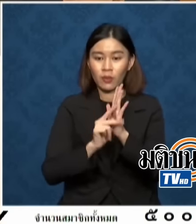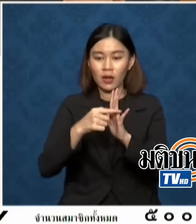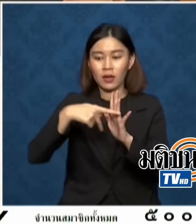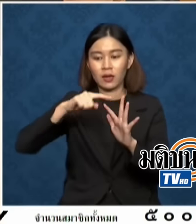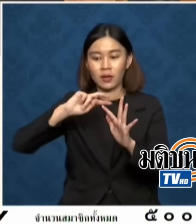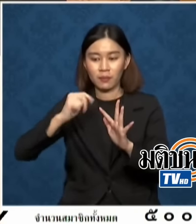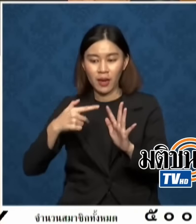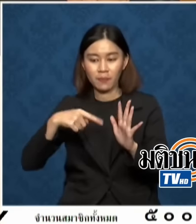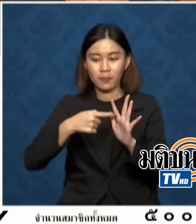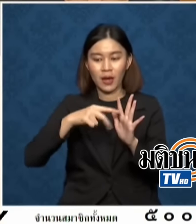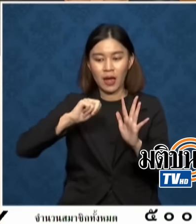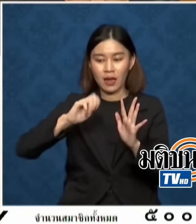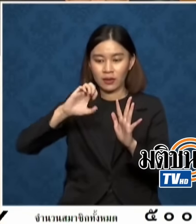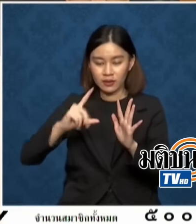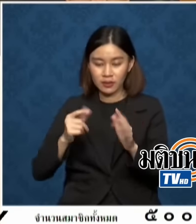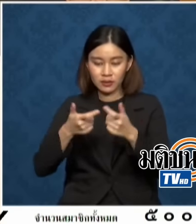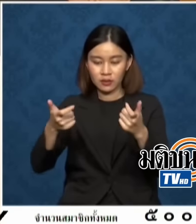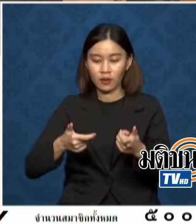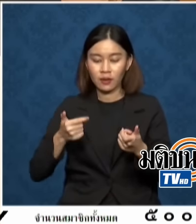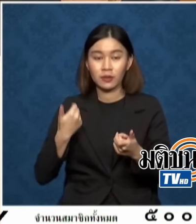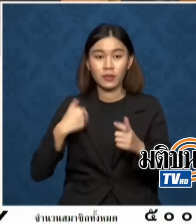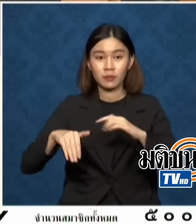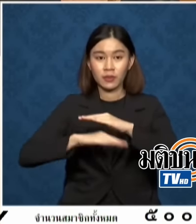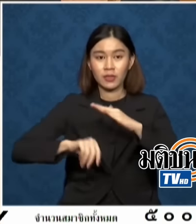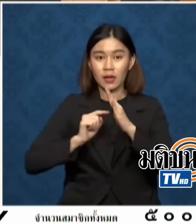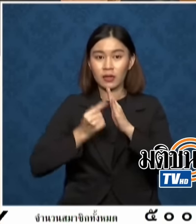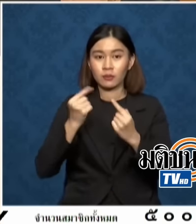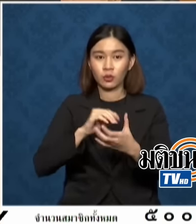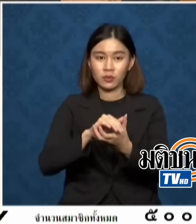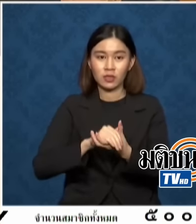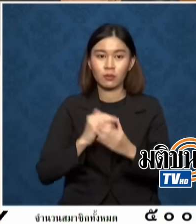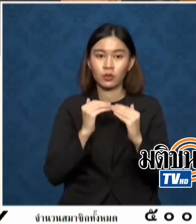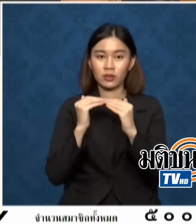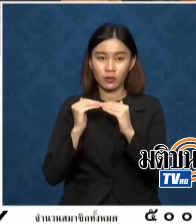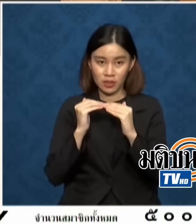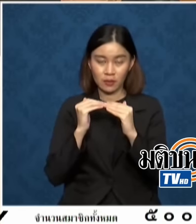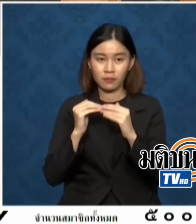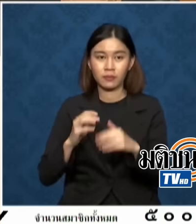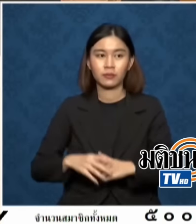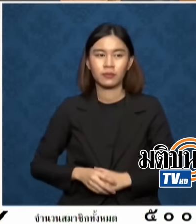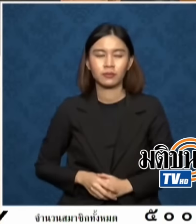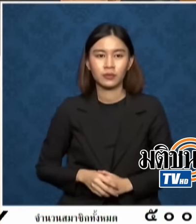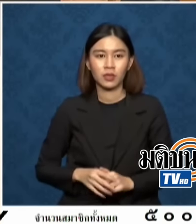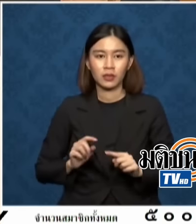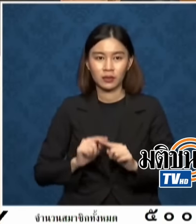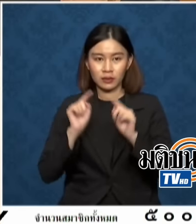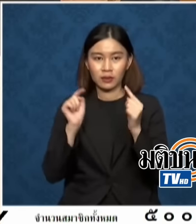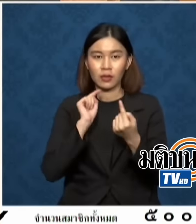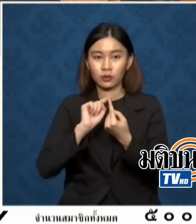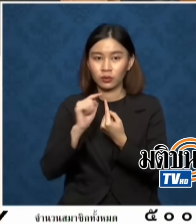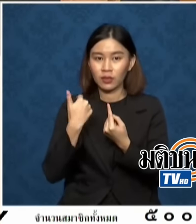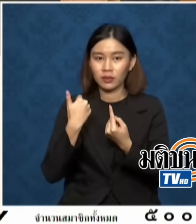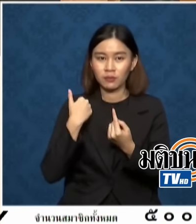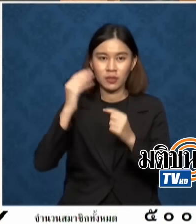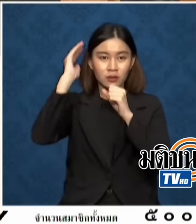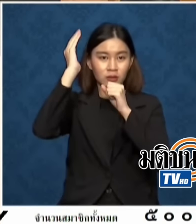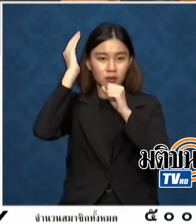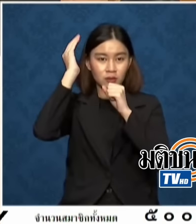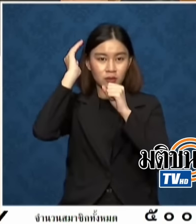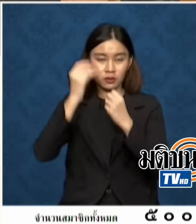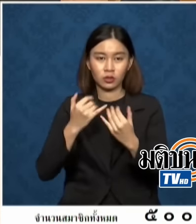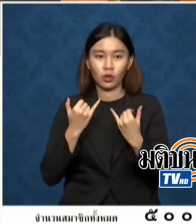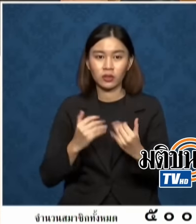พาณิชย์ฉบับเนี่ยเริ่มมาจากหลักการบนที่ว่าเรื่องของการสมรสเท่าเทียมกันนะครับแต่ว่าในประเด็นที่มีการอภิปรายกันเ